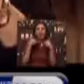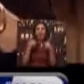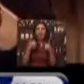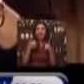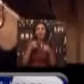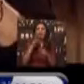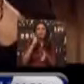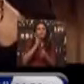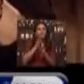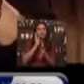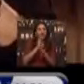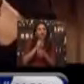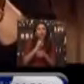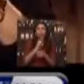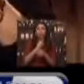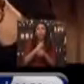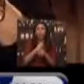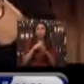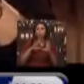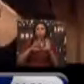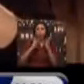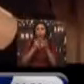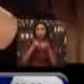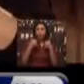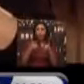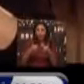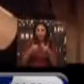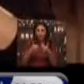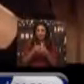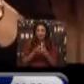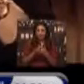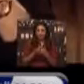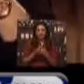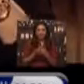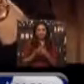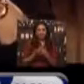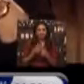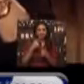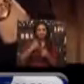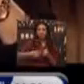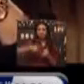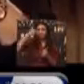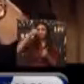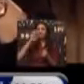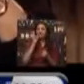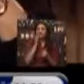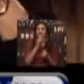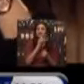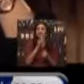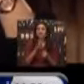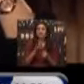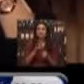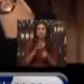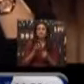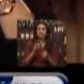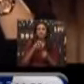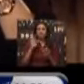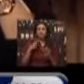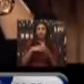بتشعل فينا المشاعر الجميلة اللي كلها فن وكلها روح وكلها